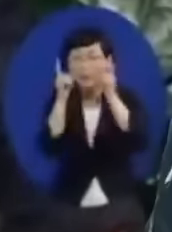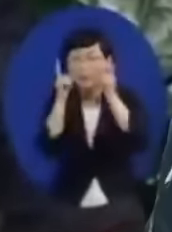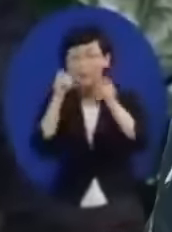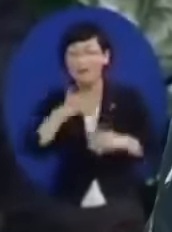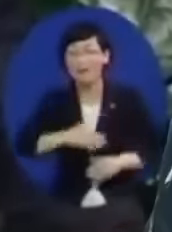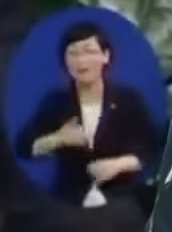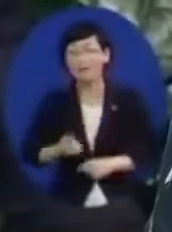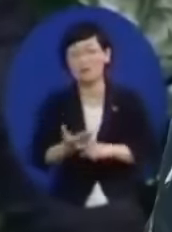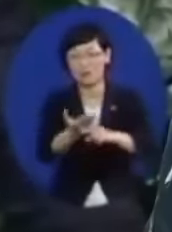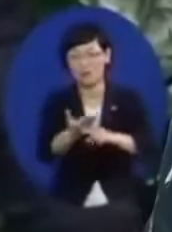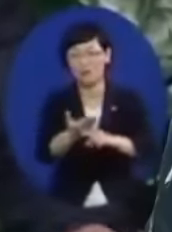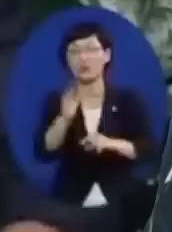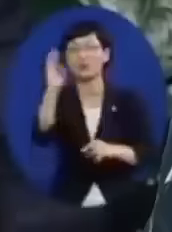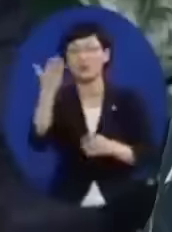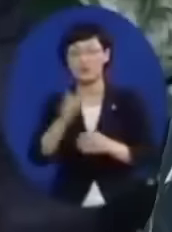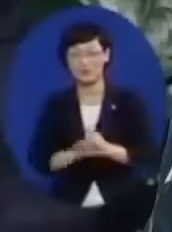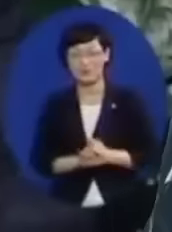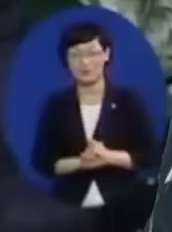있는 것입니다.